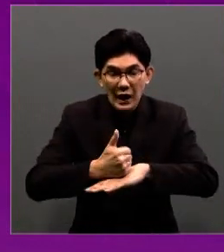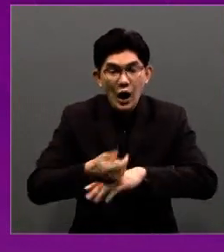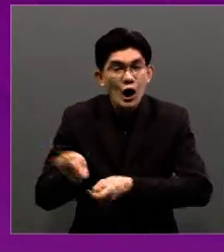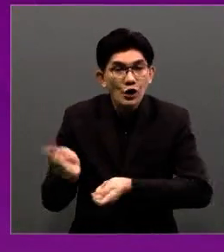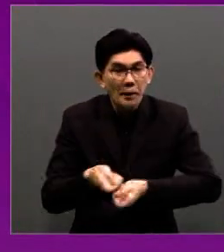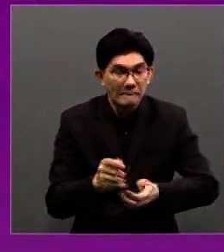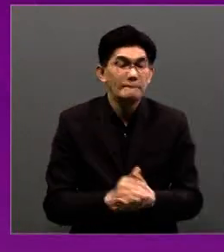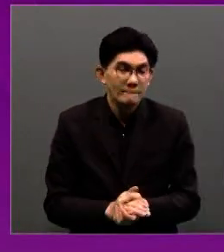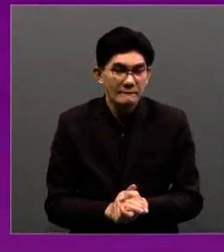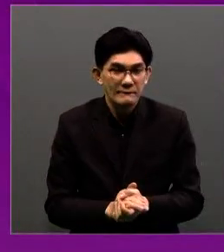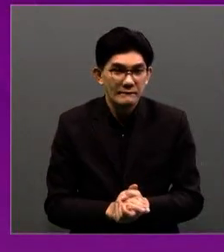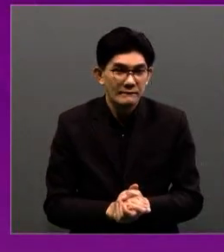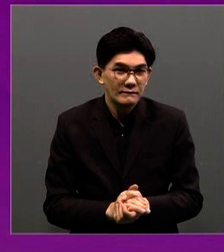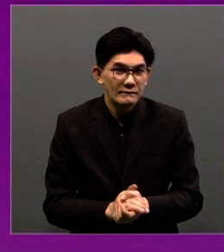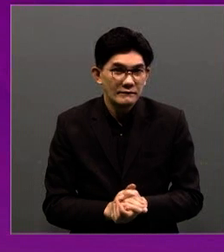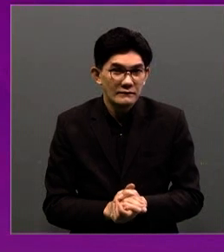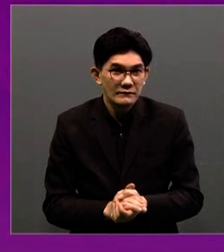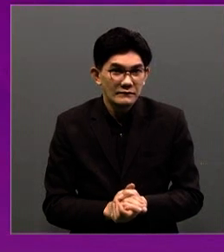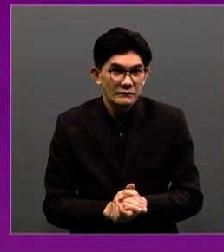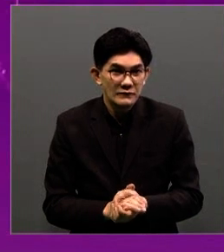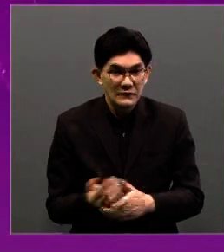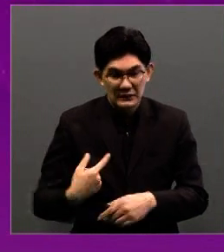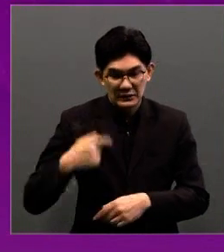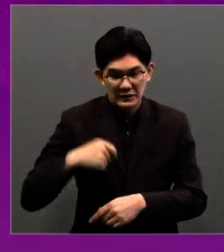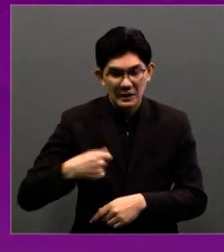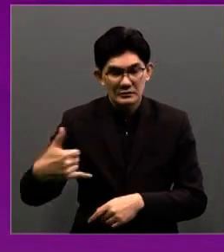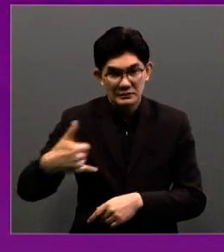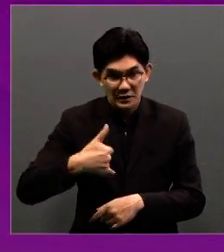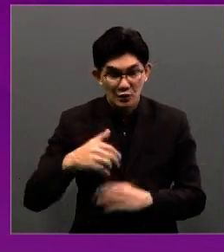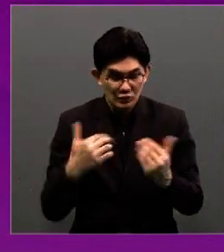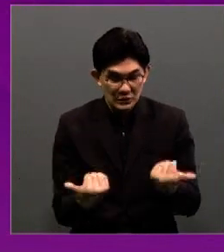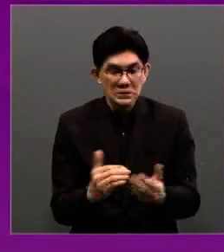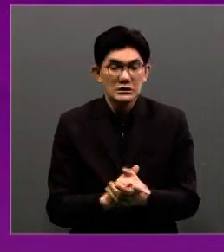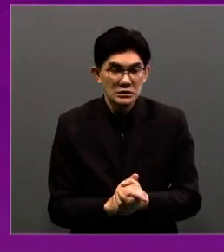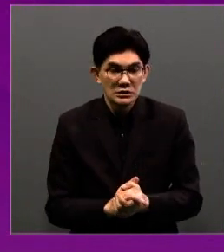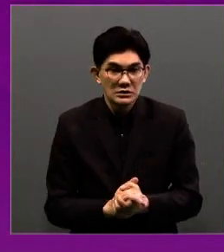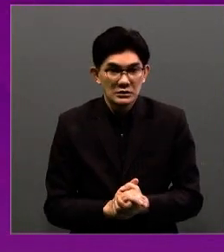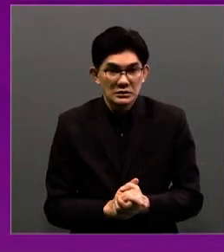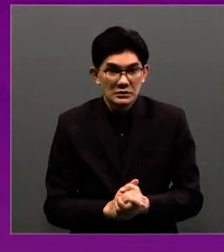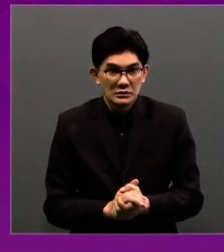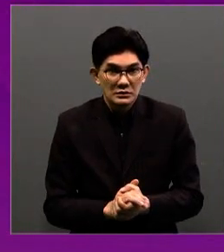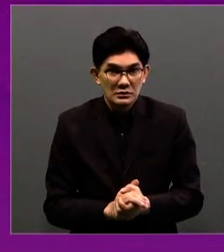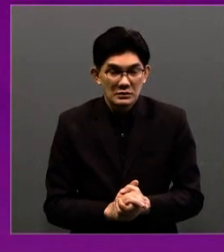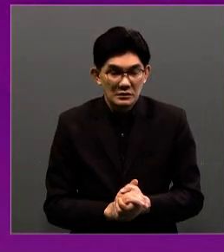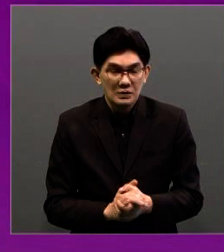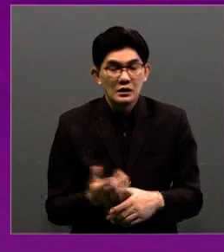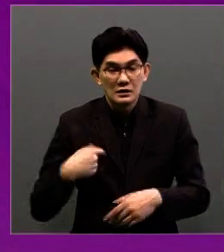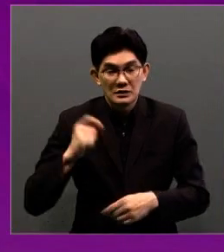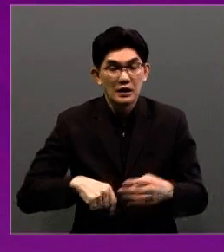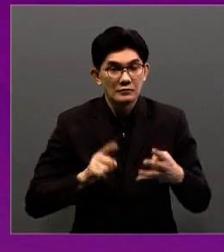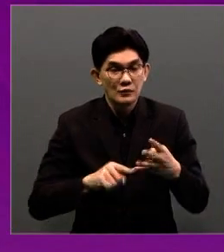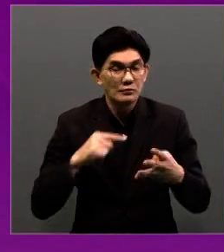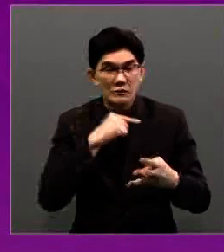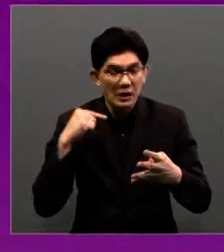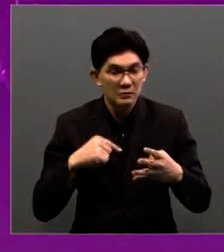จำได้เดินทางมาถึงศาลชั้นสูงสุดแล้วในวันนี้คือศาลฎีกานะครับคือตั้งแต่ชั้นต้นก็ให้ประหาร